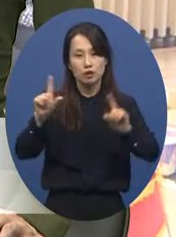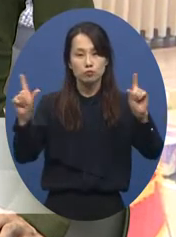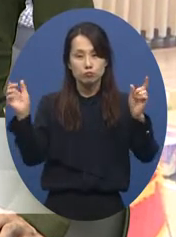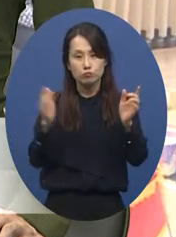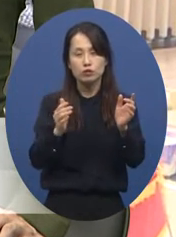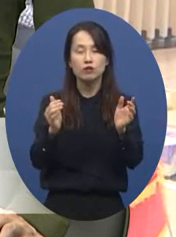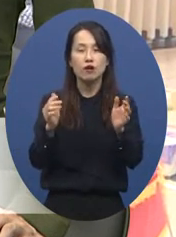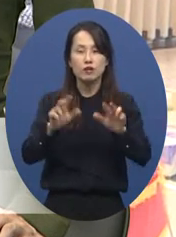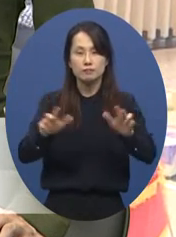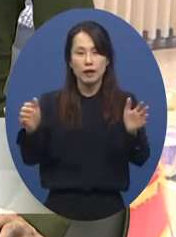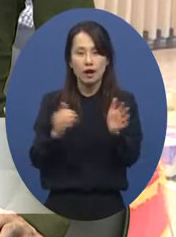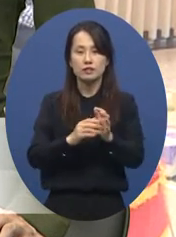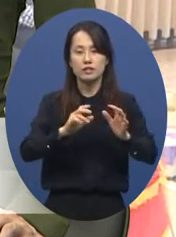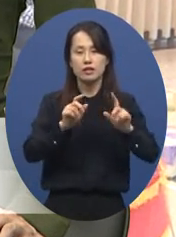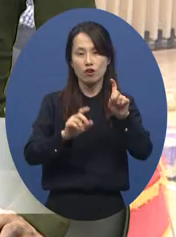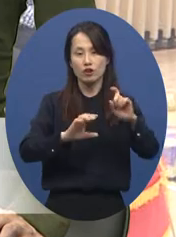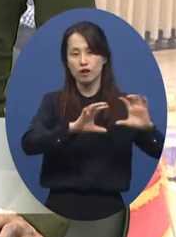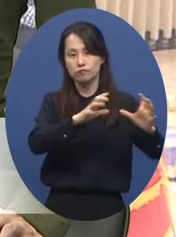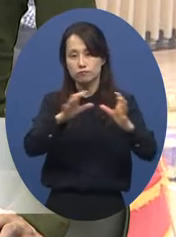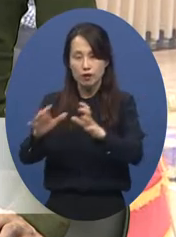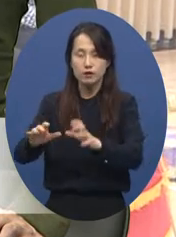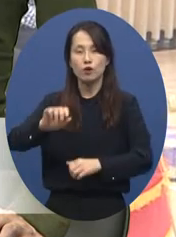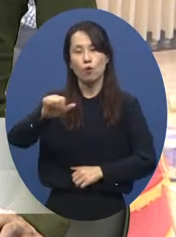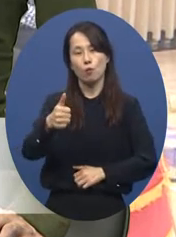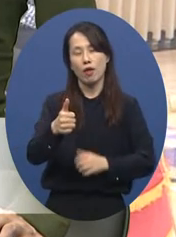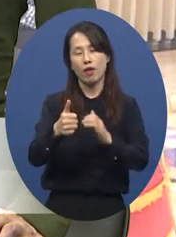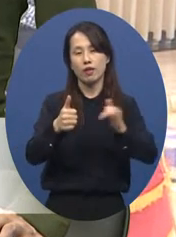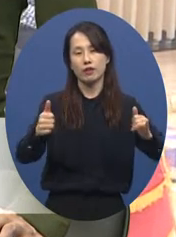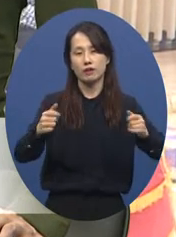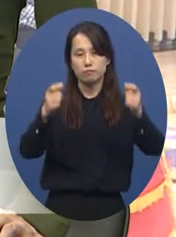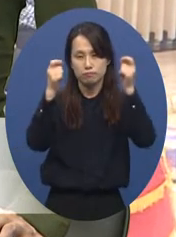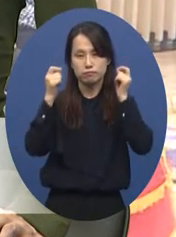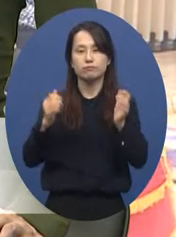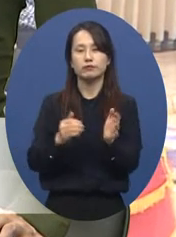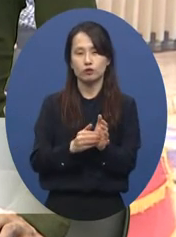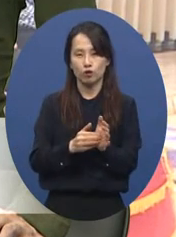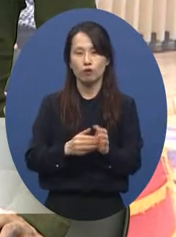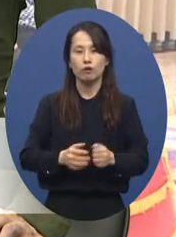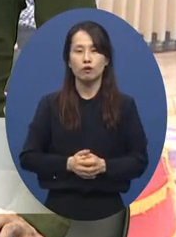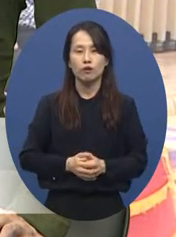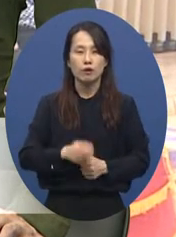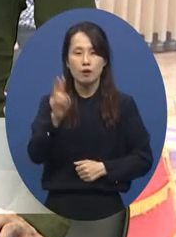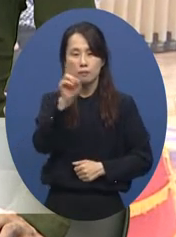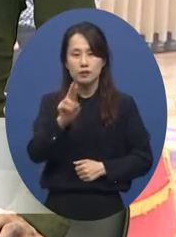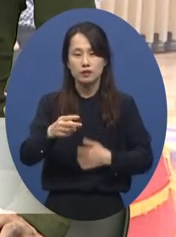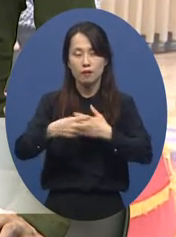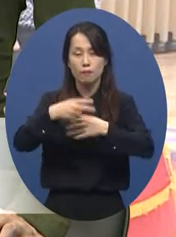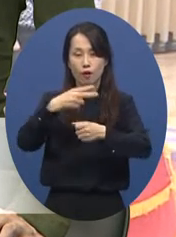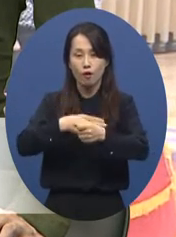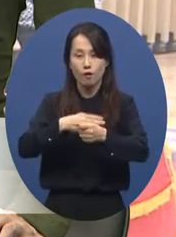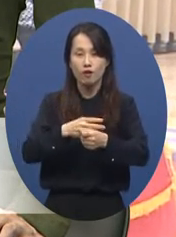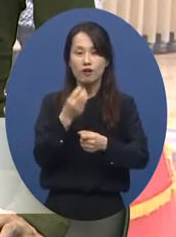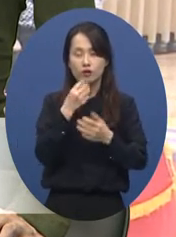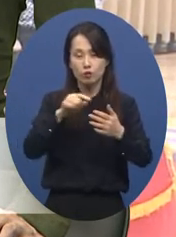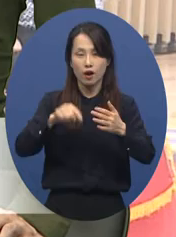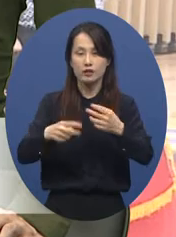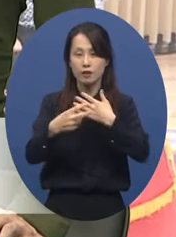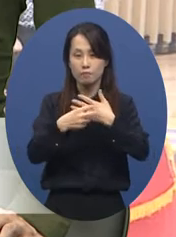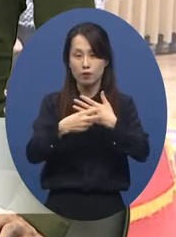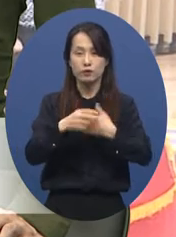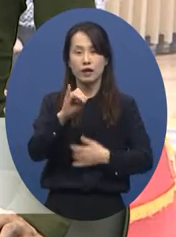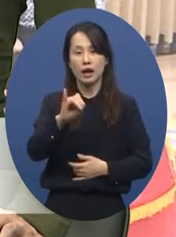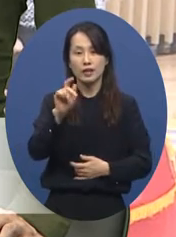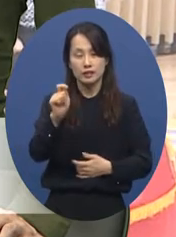10개국 500여명의 수로 색을 배출 했는데요 최근엔 베트남 의사들이 돈에 병원에서 it 기반의